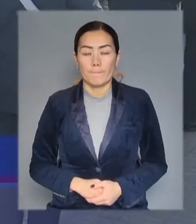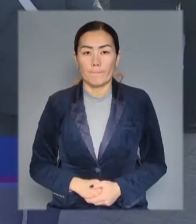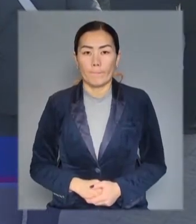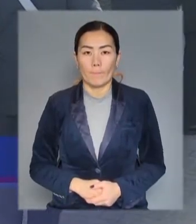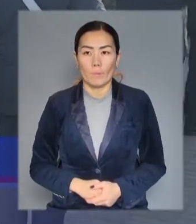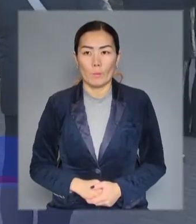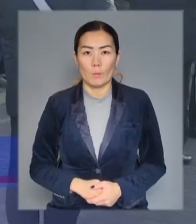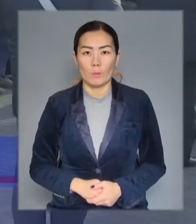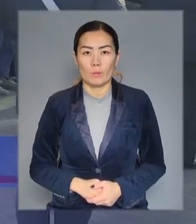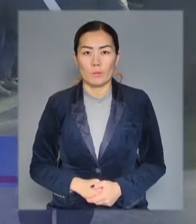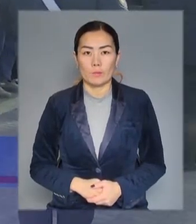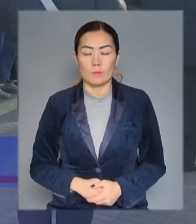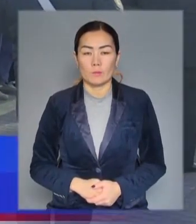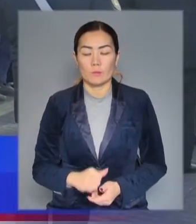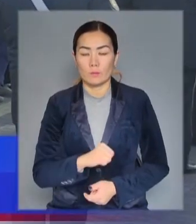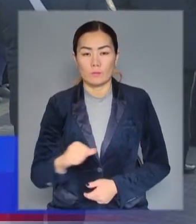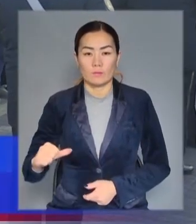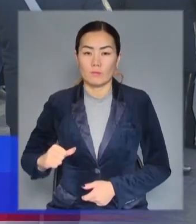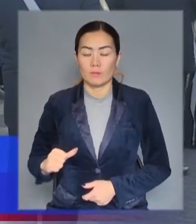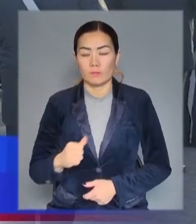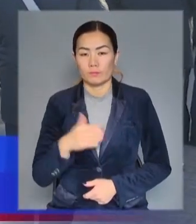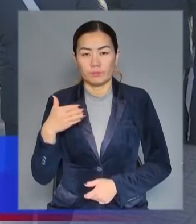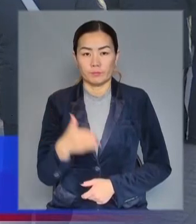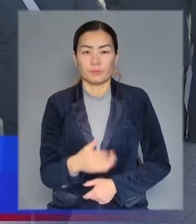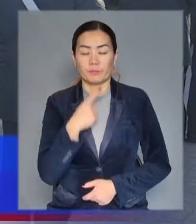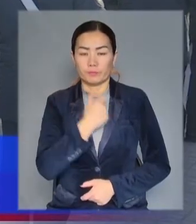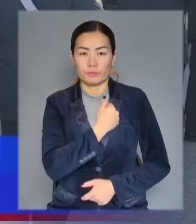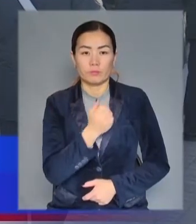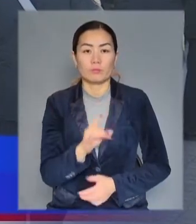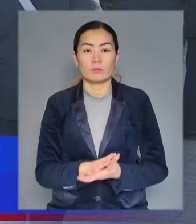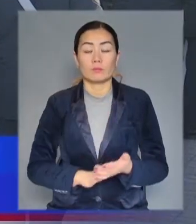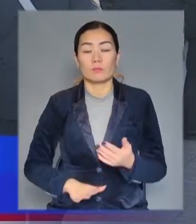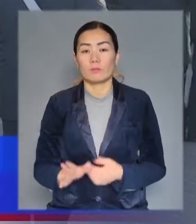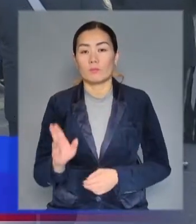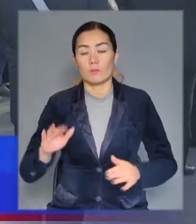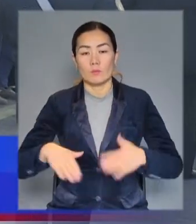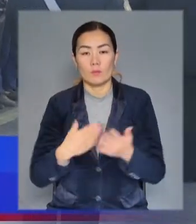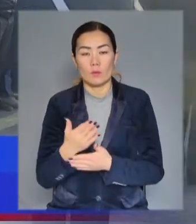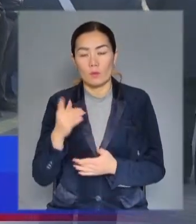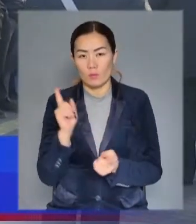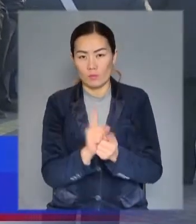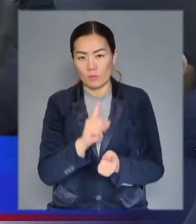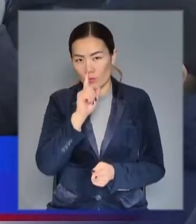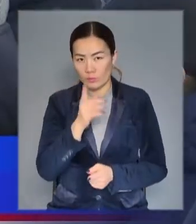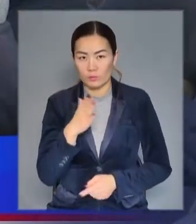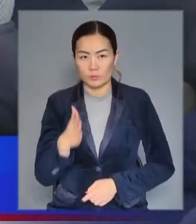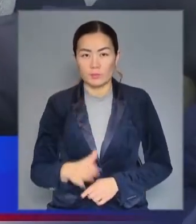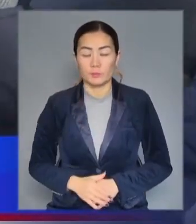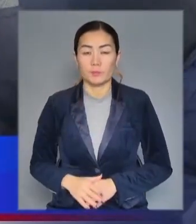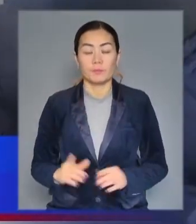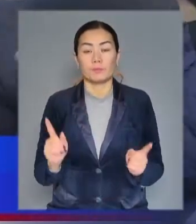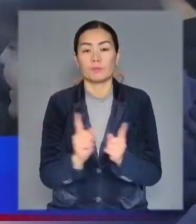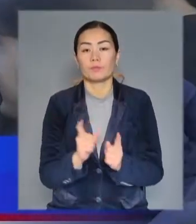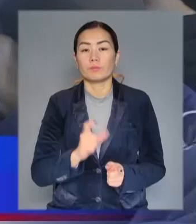Рахмет. Я әрине өз еркіммен, енді өз қалауыммен. Осы енді Алла қаласа бір жылдан кейін көрсеміз. Рахмет. Шығарып